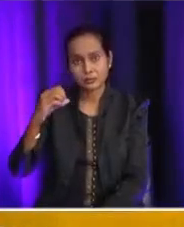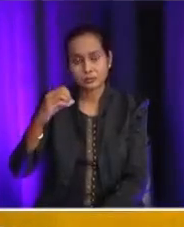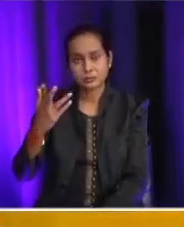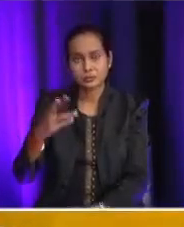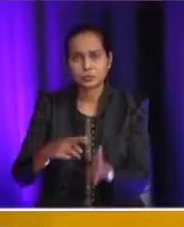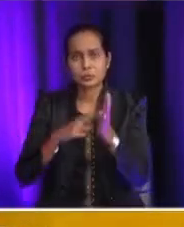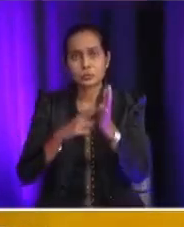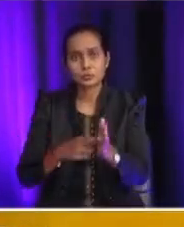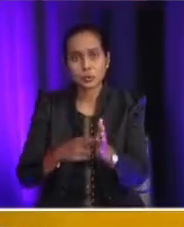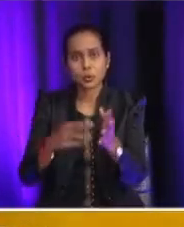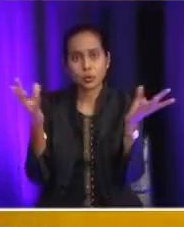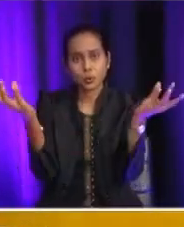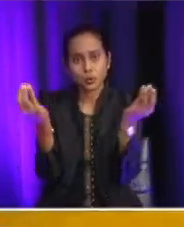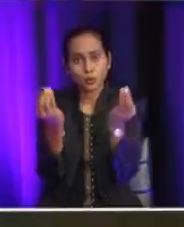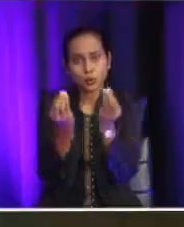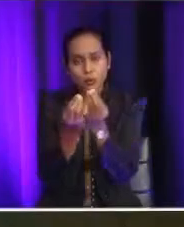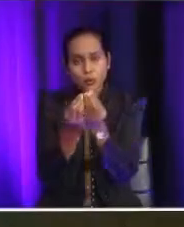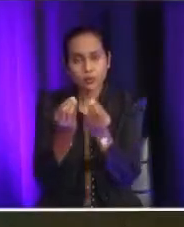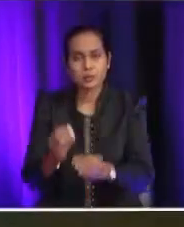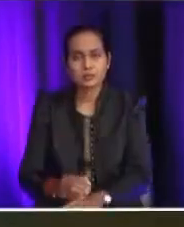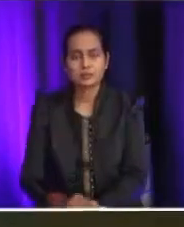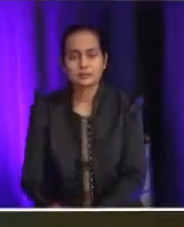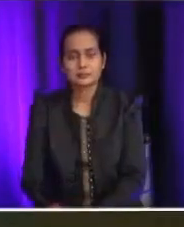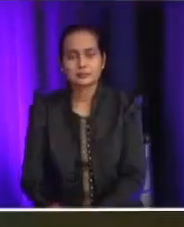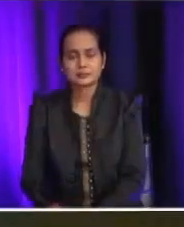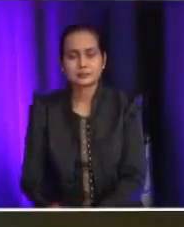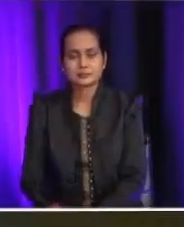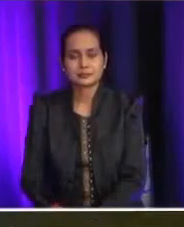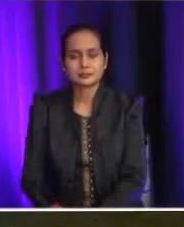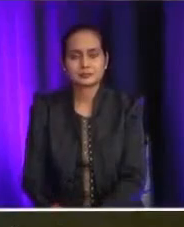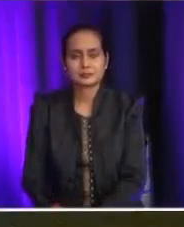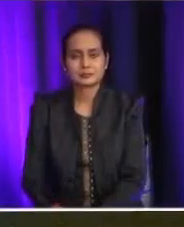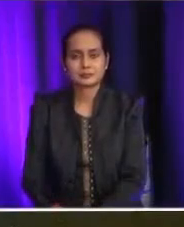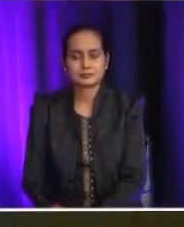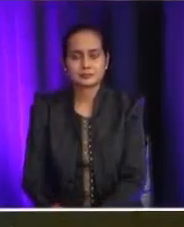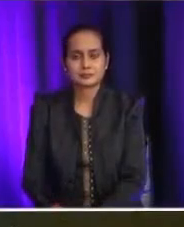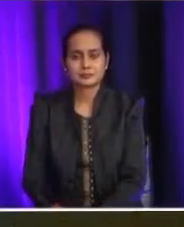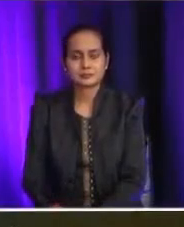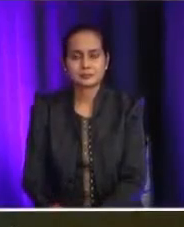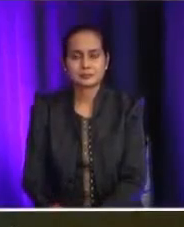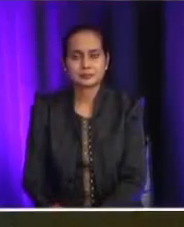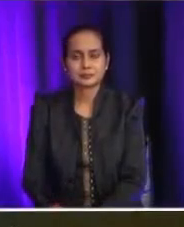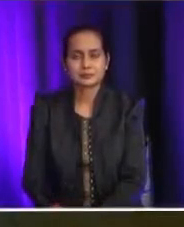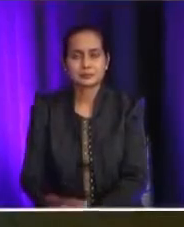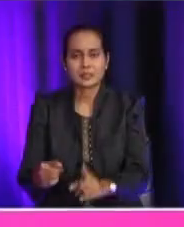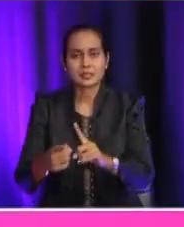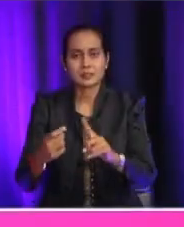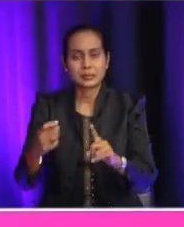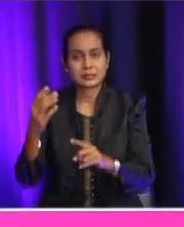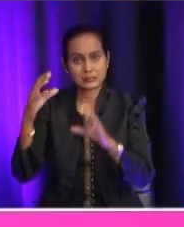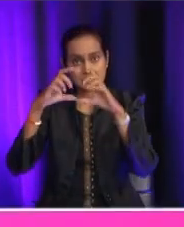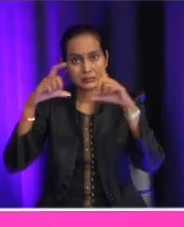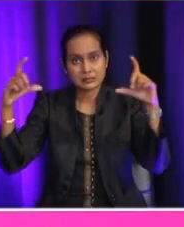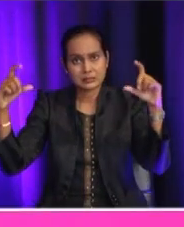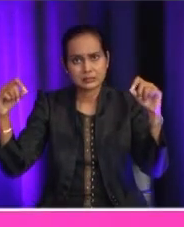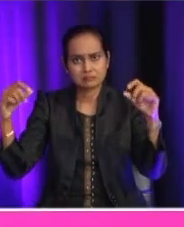kepada statistik. Betul. Ada tak lagi jawapan yang lain? Ya, Amna, silakan. Daripada petikan, saya dapati